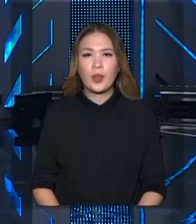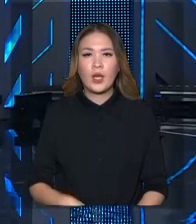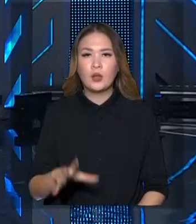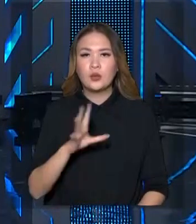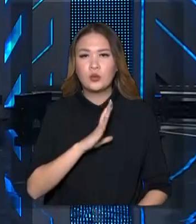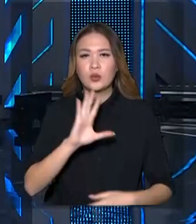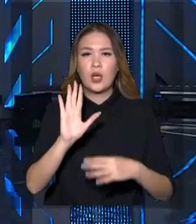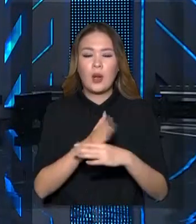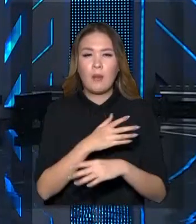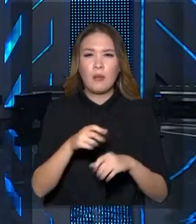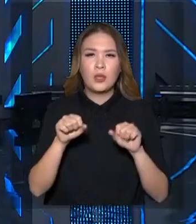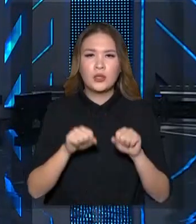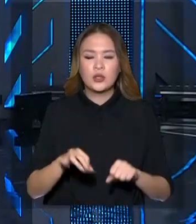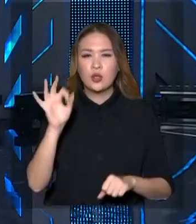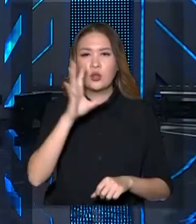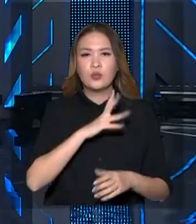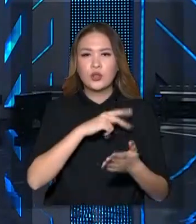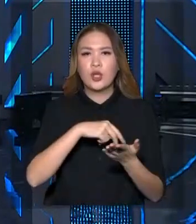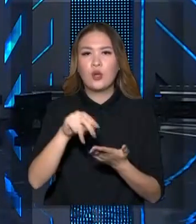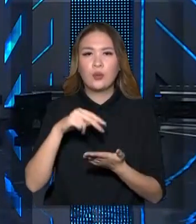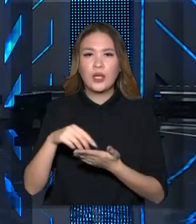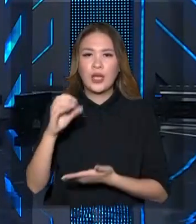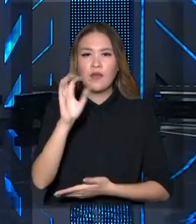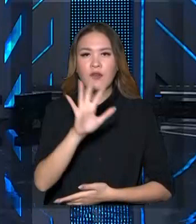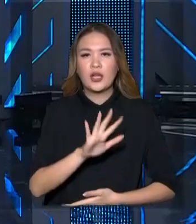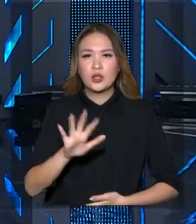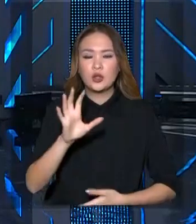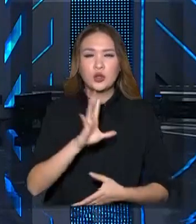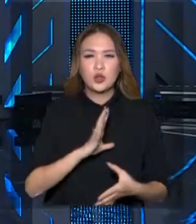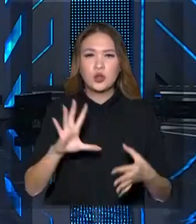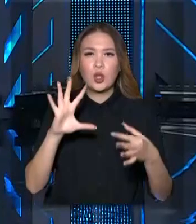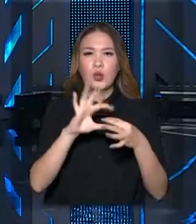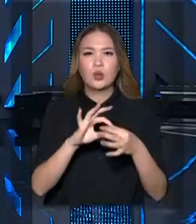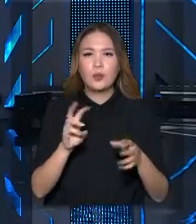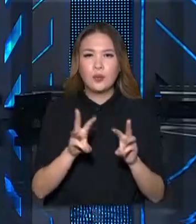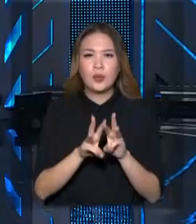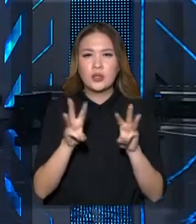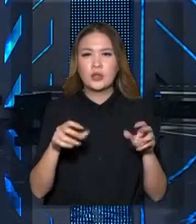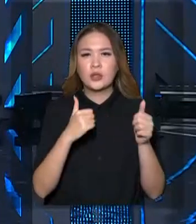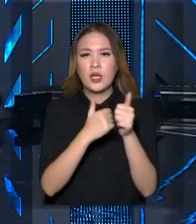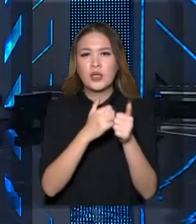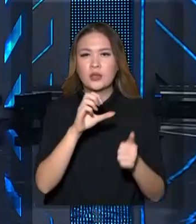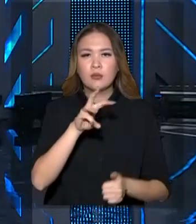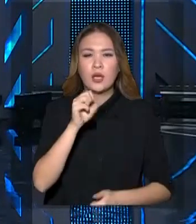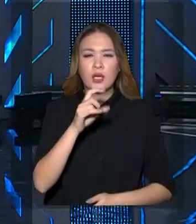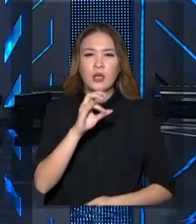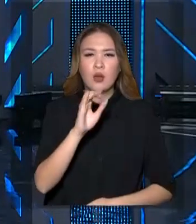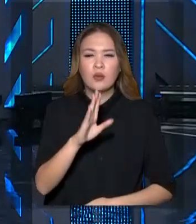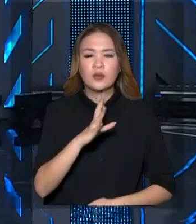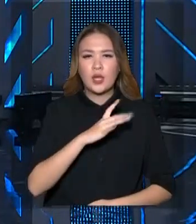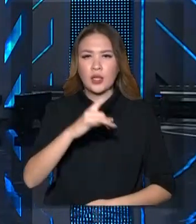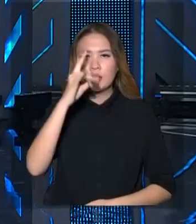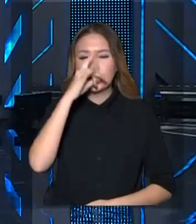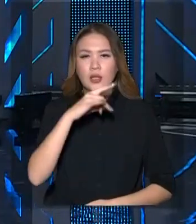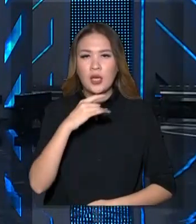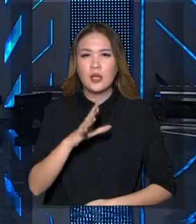Устранить барьеры в государственных закупках призвал страны Евразийского союза премьер-министр Алихан Смаилов. Глава